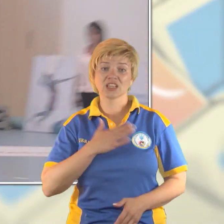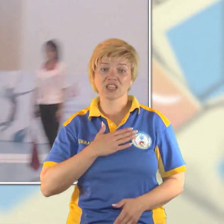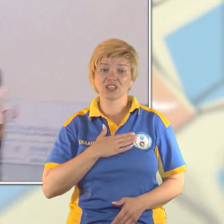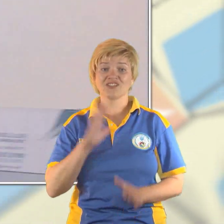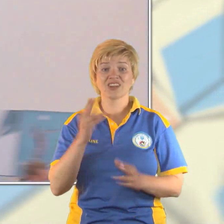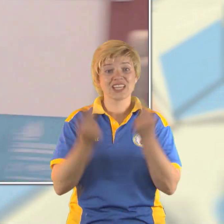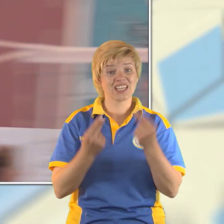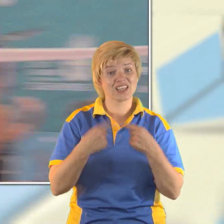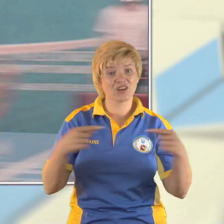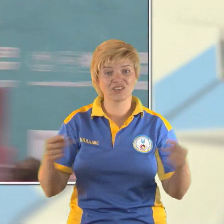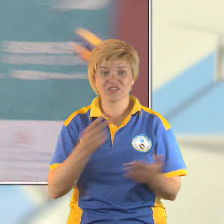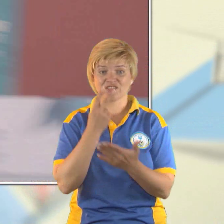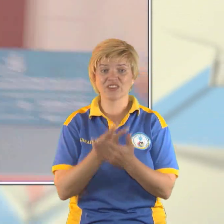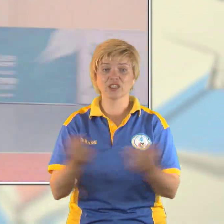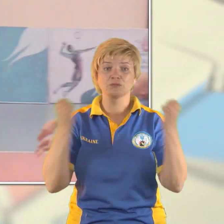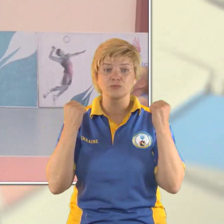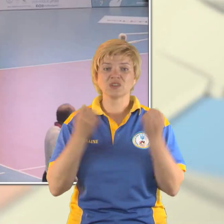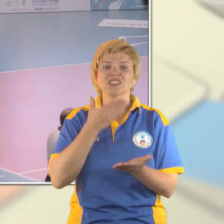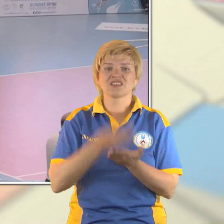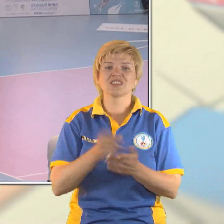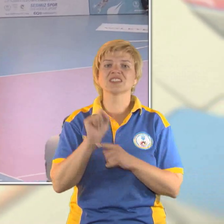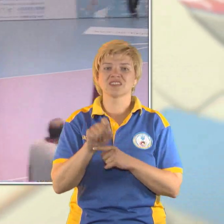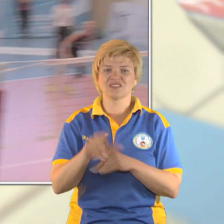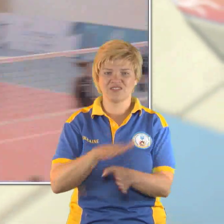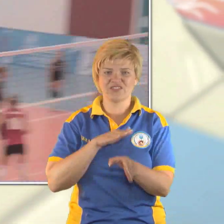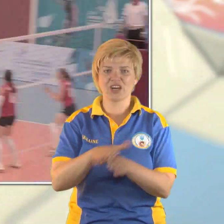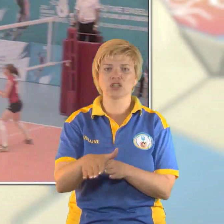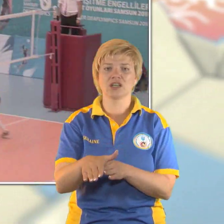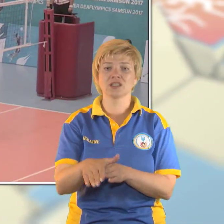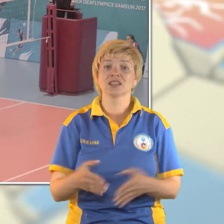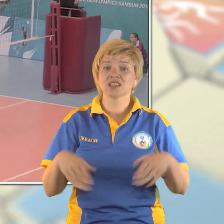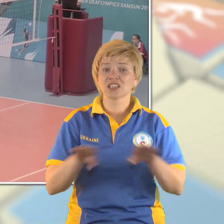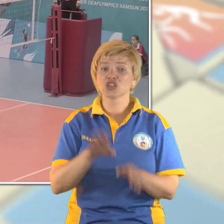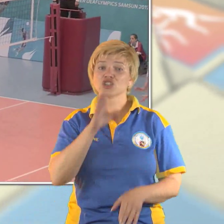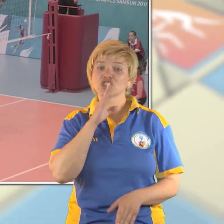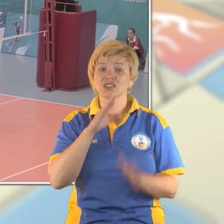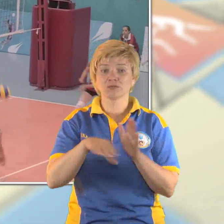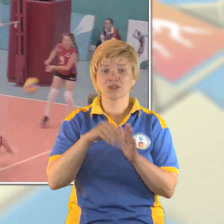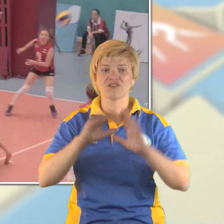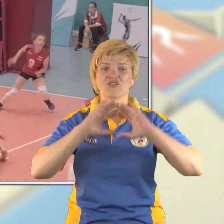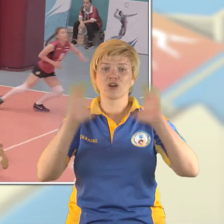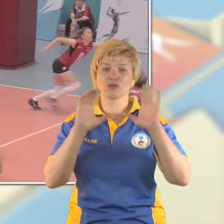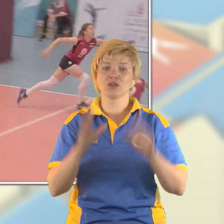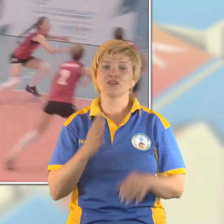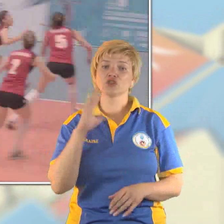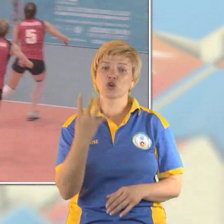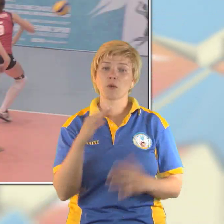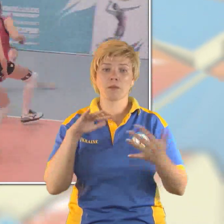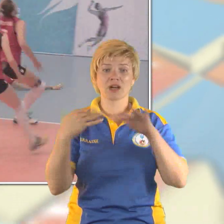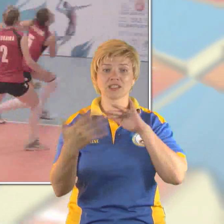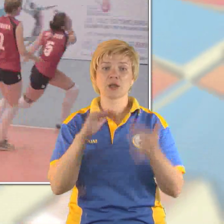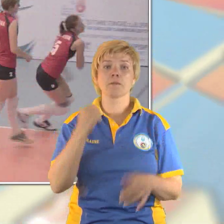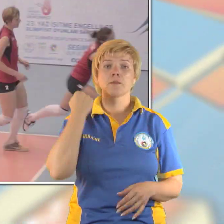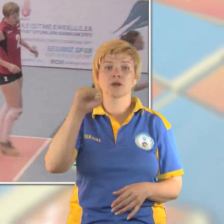Взагалі, наші команди в ігрових видах спорту свої завдання виконали. Так, жіноча збірна з волейболу в 4 партіях